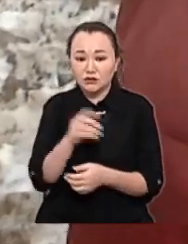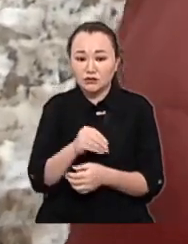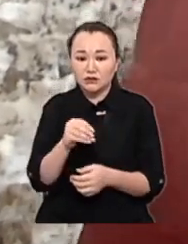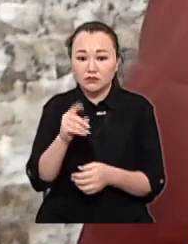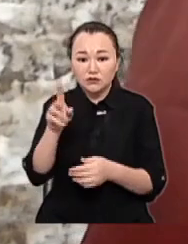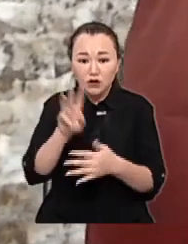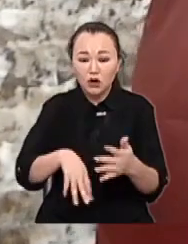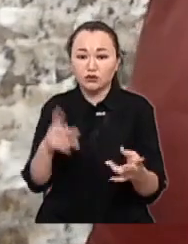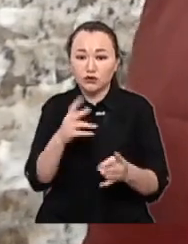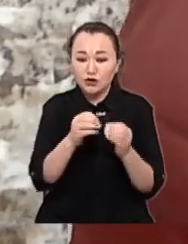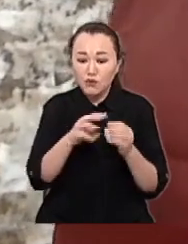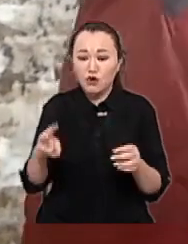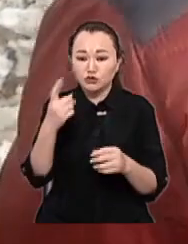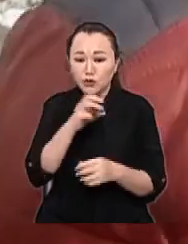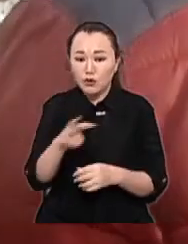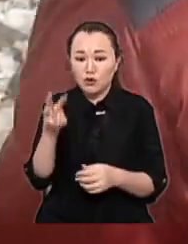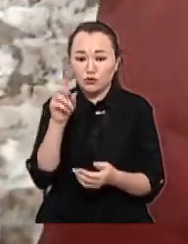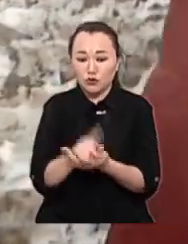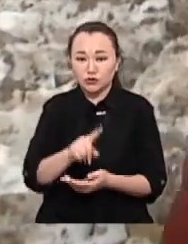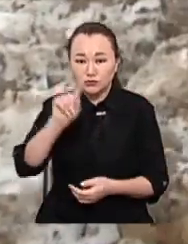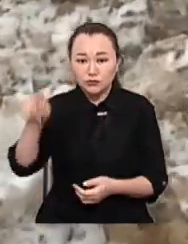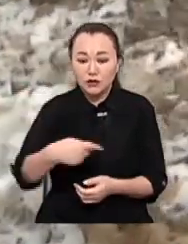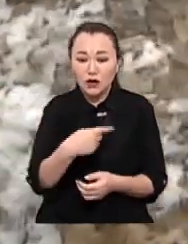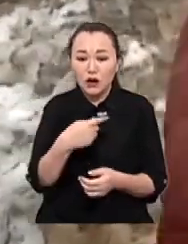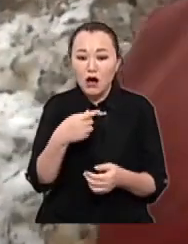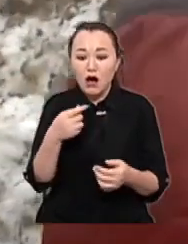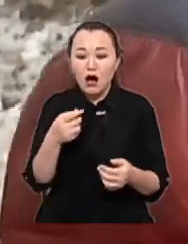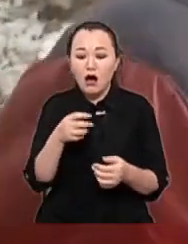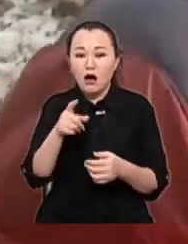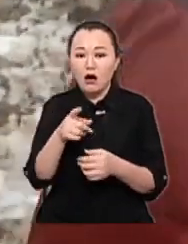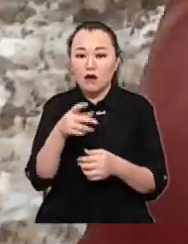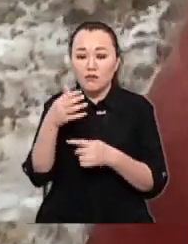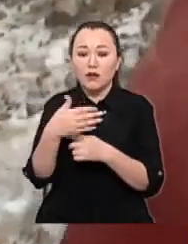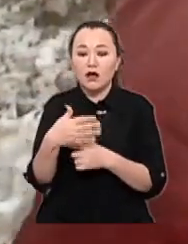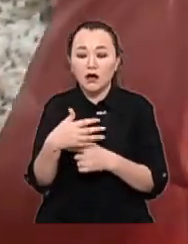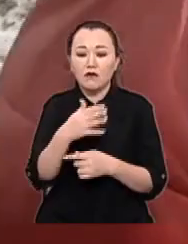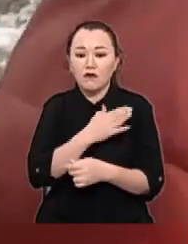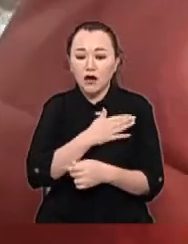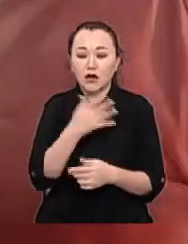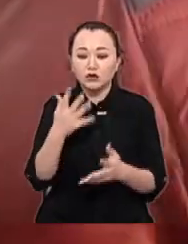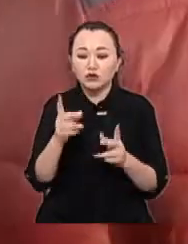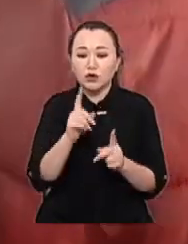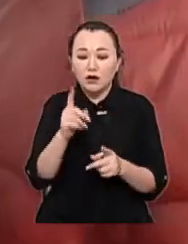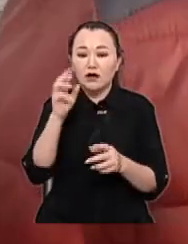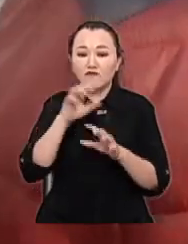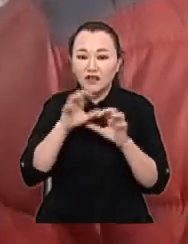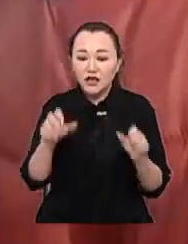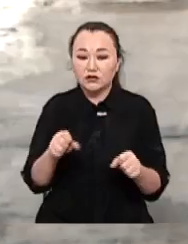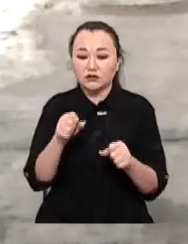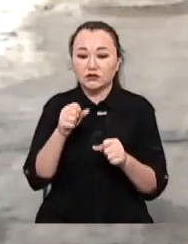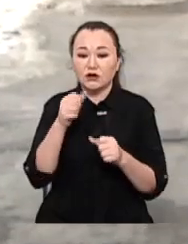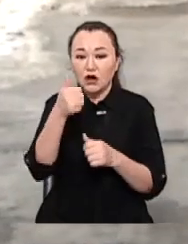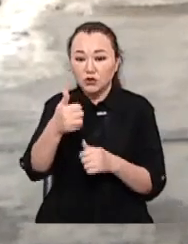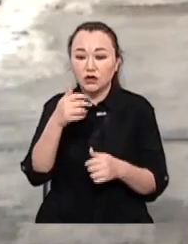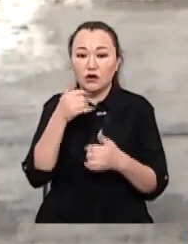қасасын, 10 миллион, 100 миллион деп сасын оларға. А енді бұлай рәміздерді, рәміз болсын, өкімет дұрыс болсын, рәміздің де құрметтейді.